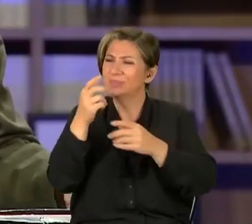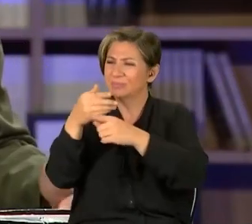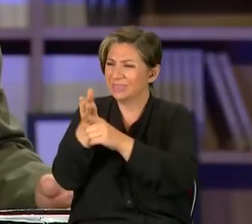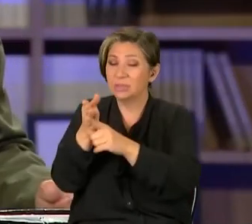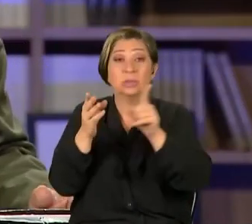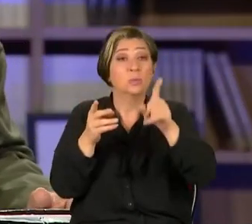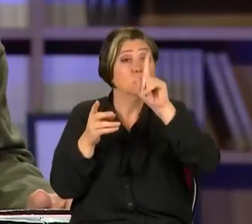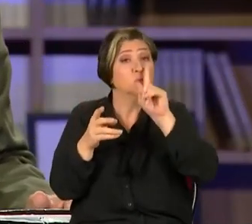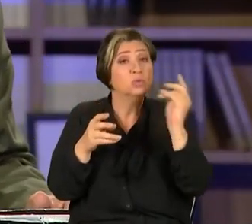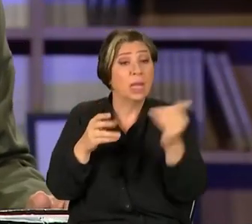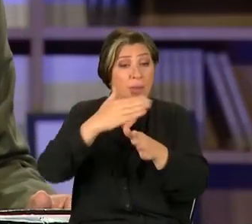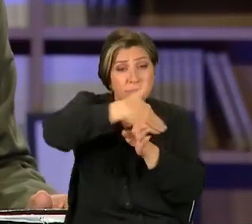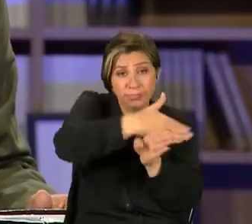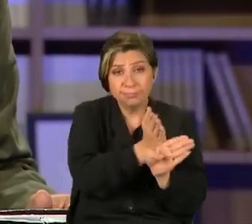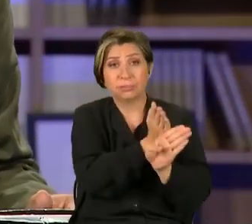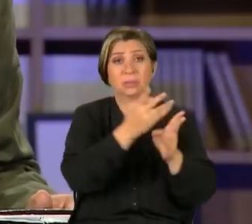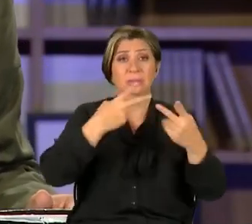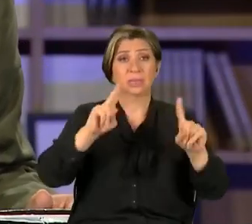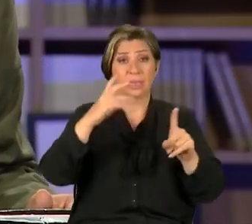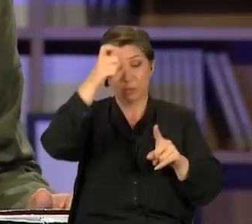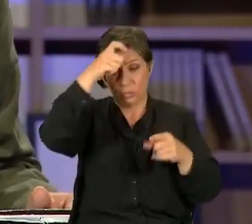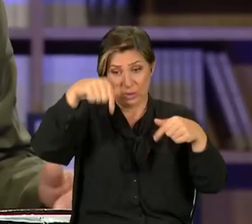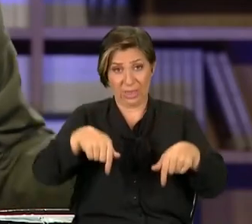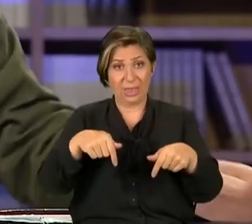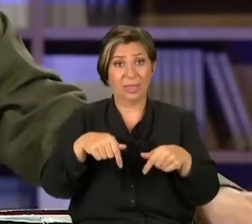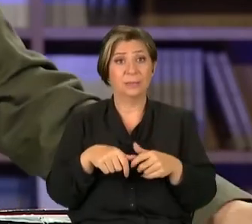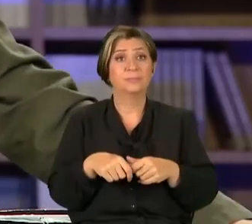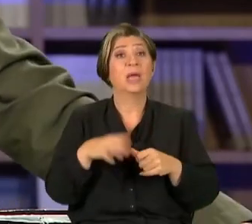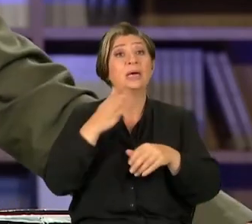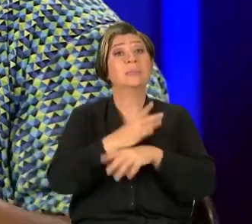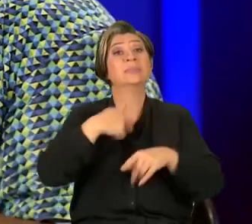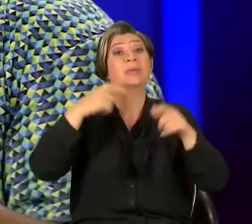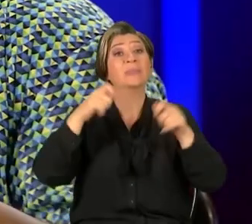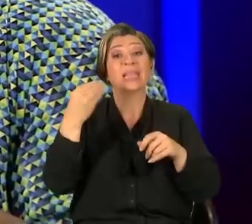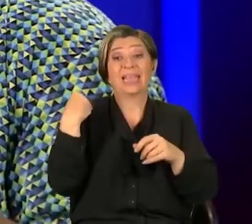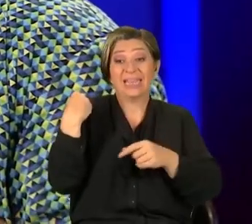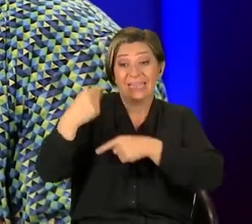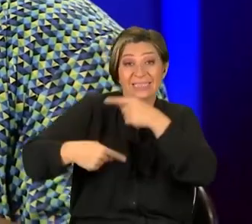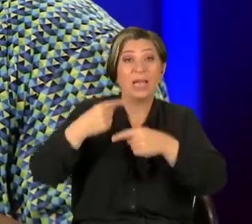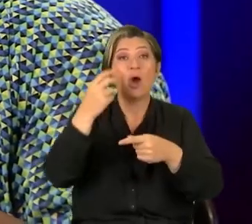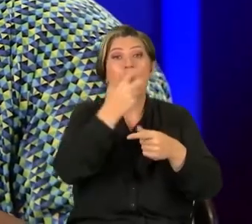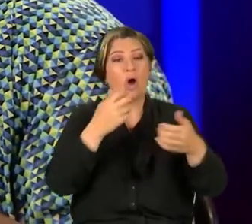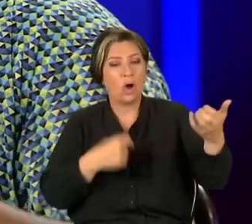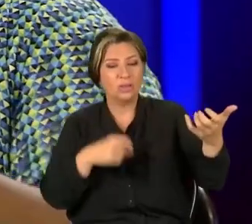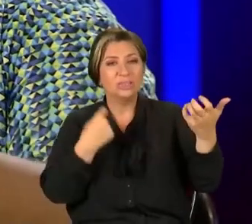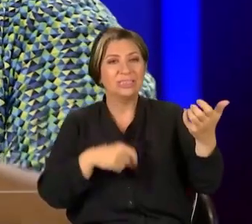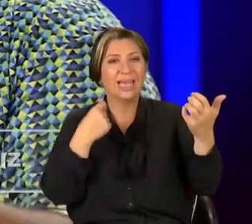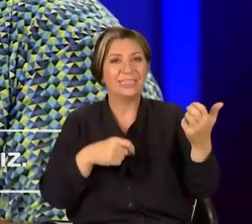ayrılırken sen yüzlerce parçaya ayrılıyorsun Kendi memleketinde Aslında yaptığımız hiçbir yeni nesil ozanları